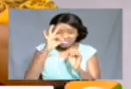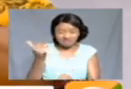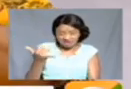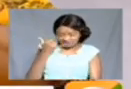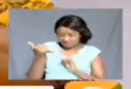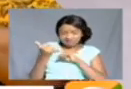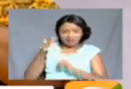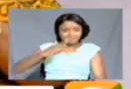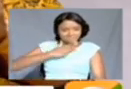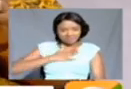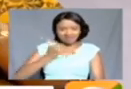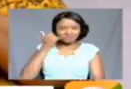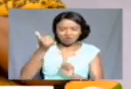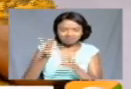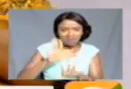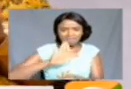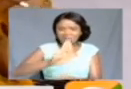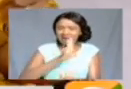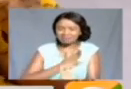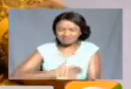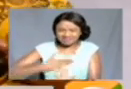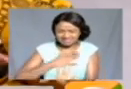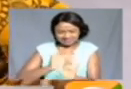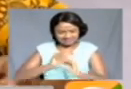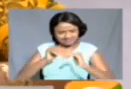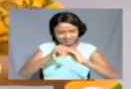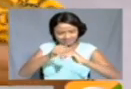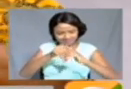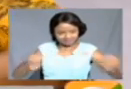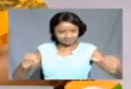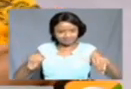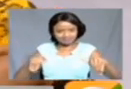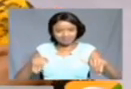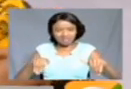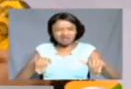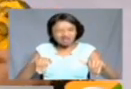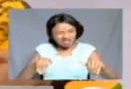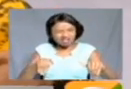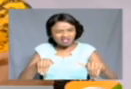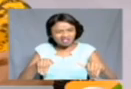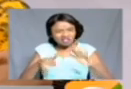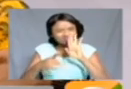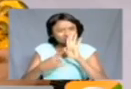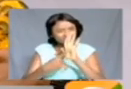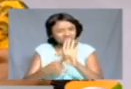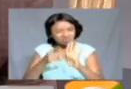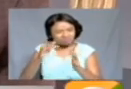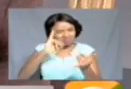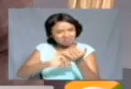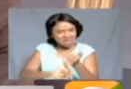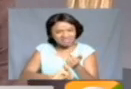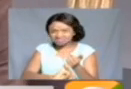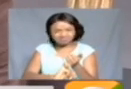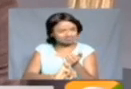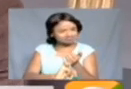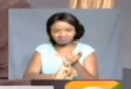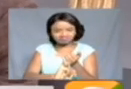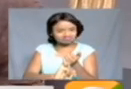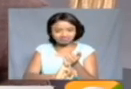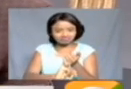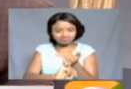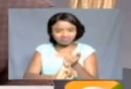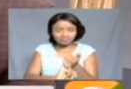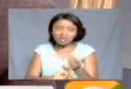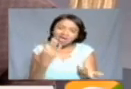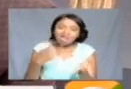huyu ni mume wako lakini wewe simu yako una siri na simu yake ana siri. Kuna mazingira ya kazi ambayo